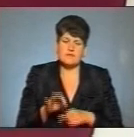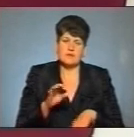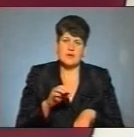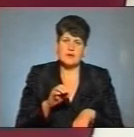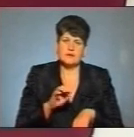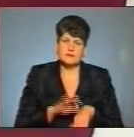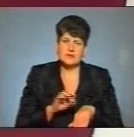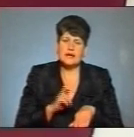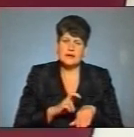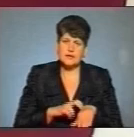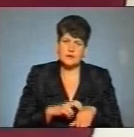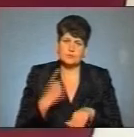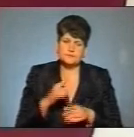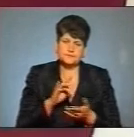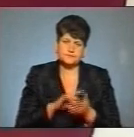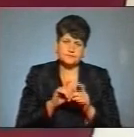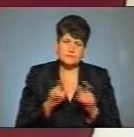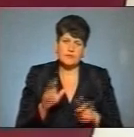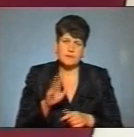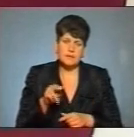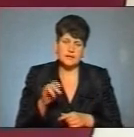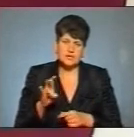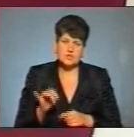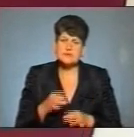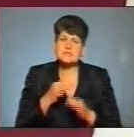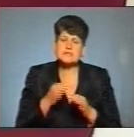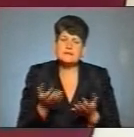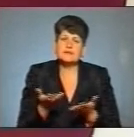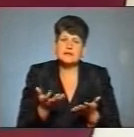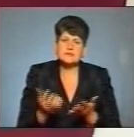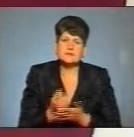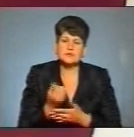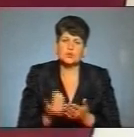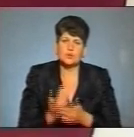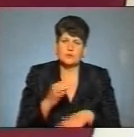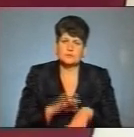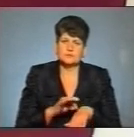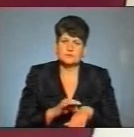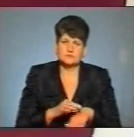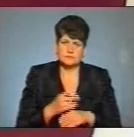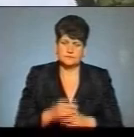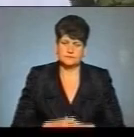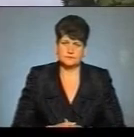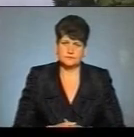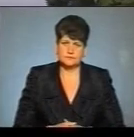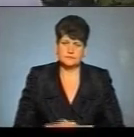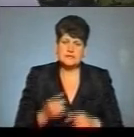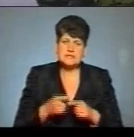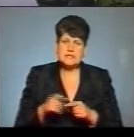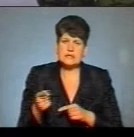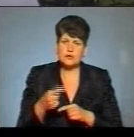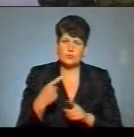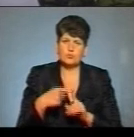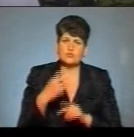лабораторного центру Володимир Паничев. Він розповів, де саме виявили нових хворих на COVID-19. То Тернопіль –